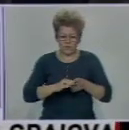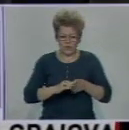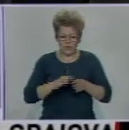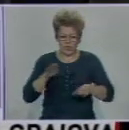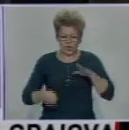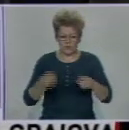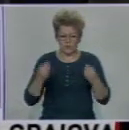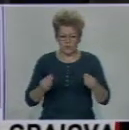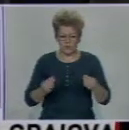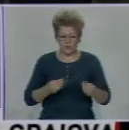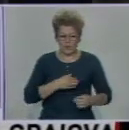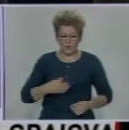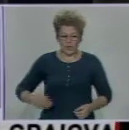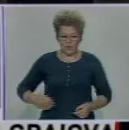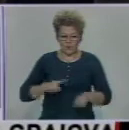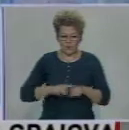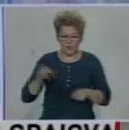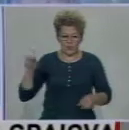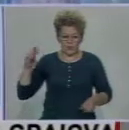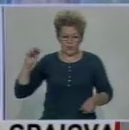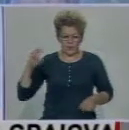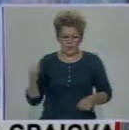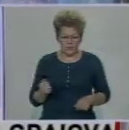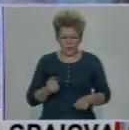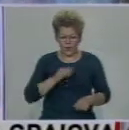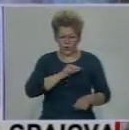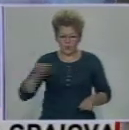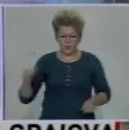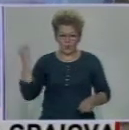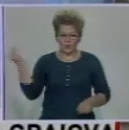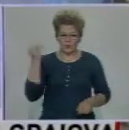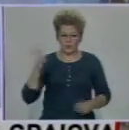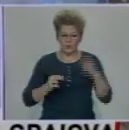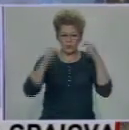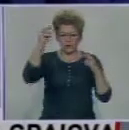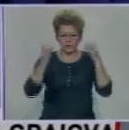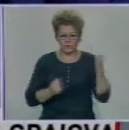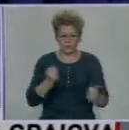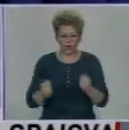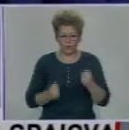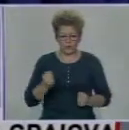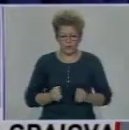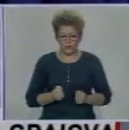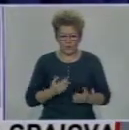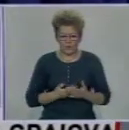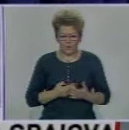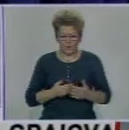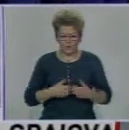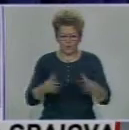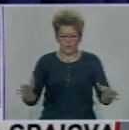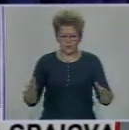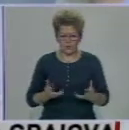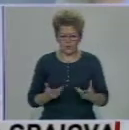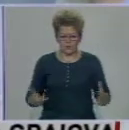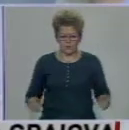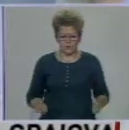ridicat. Atât președintele cât și premierul au subliniat importanța industriei auto pentru România și contribuția Ford la dezvoltarea mediului economic.